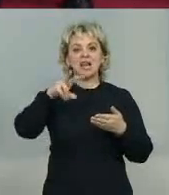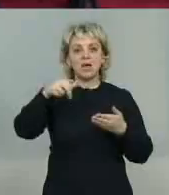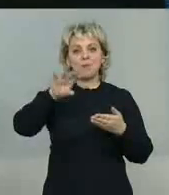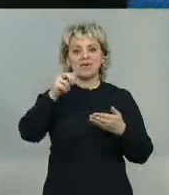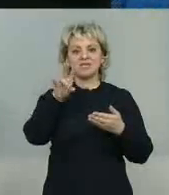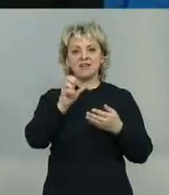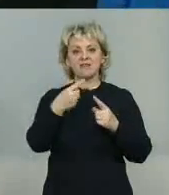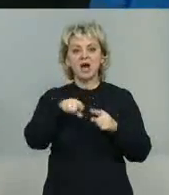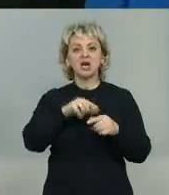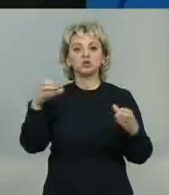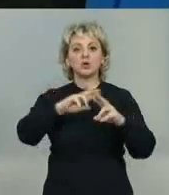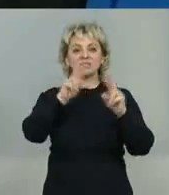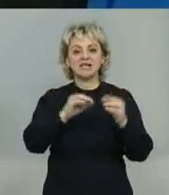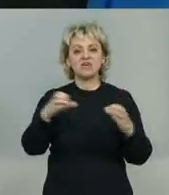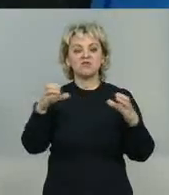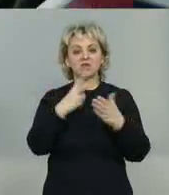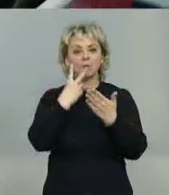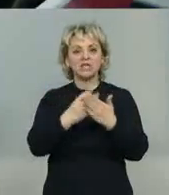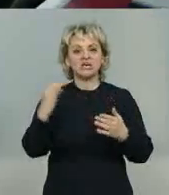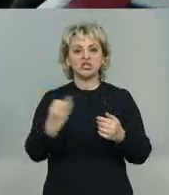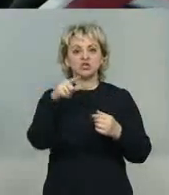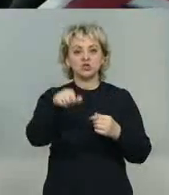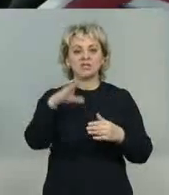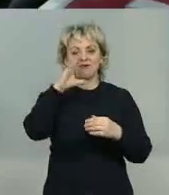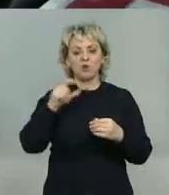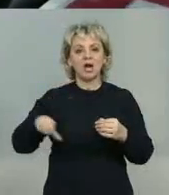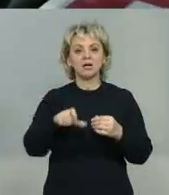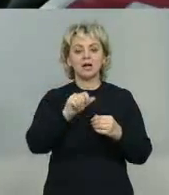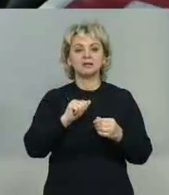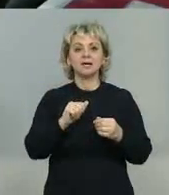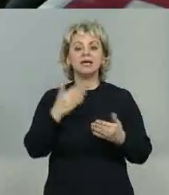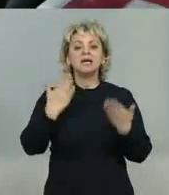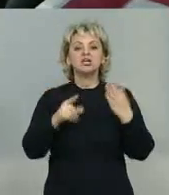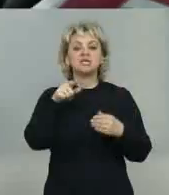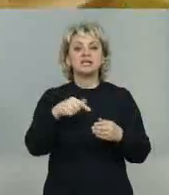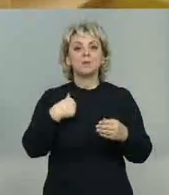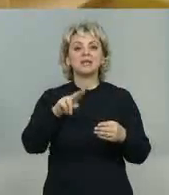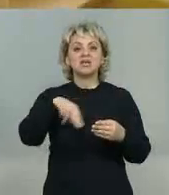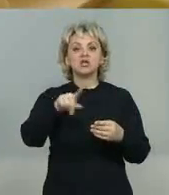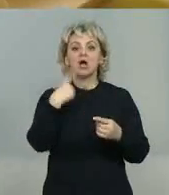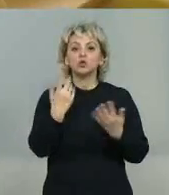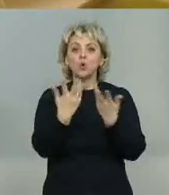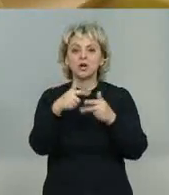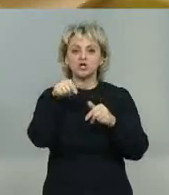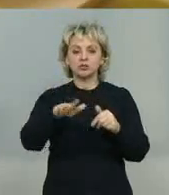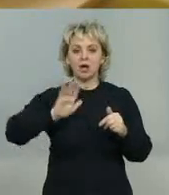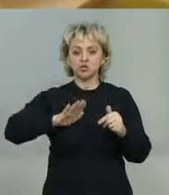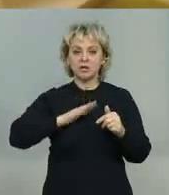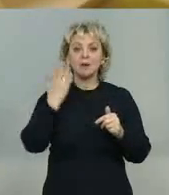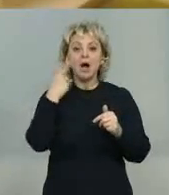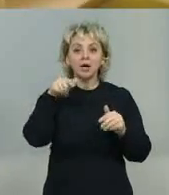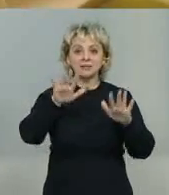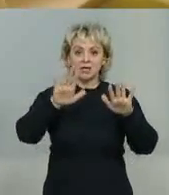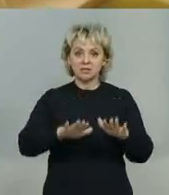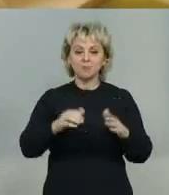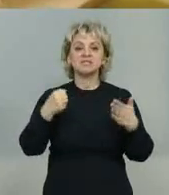Лебедева, которая в Совете Федерации представляет интересы Волгограда. Если он, мы теоретически одно рассчитываем и ожидаем, а когда на